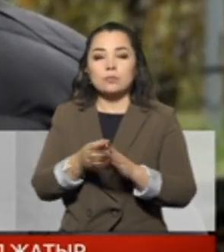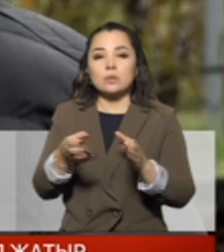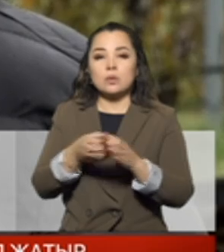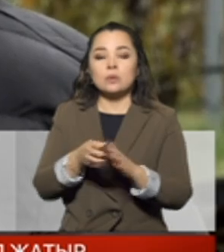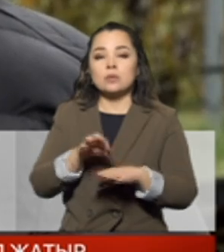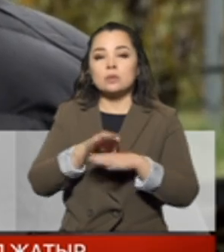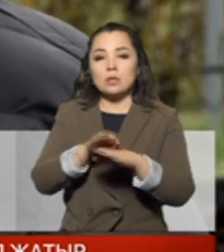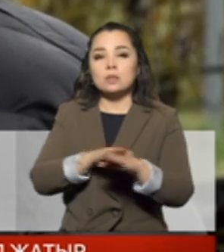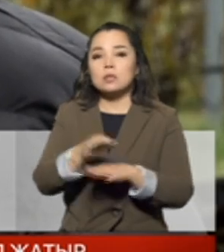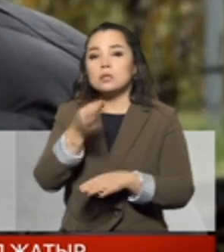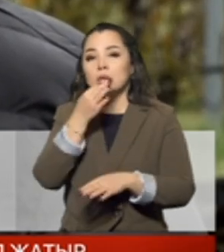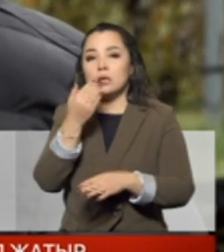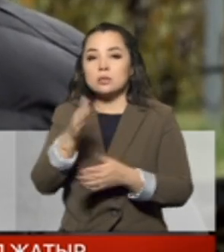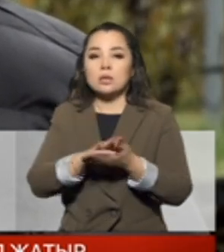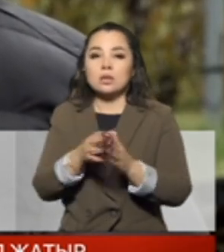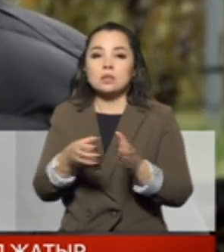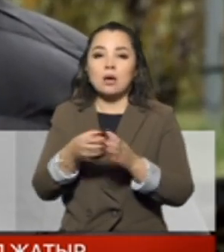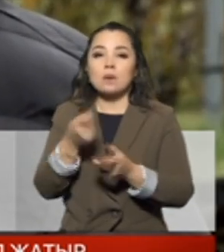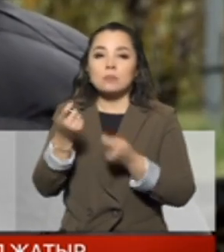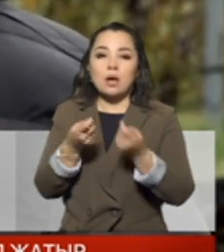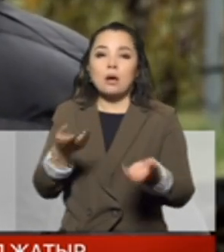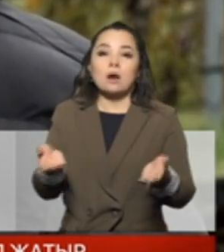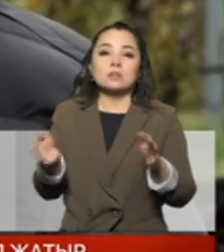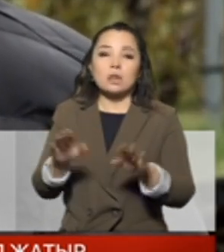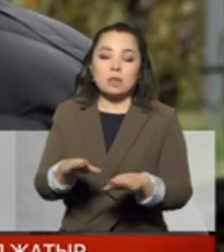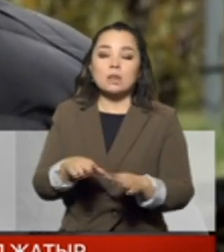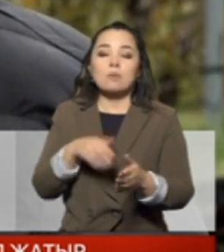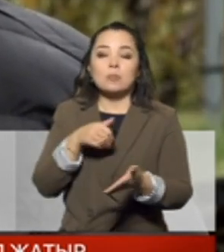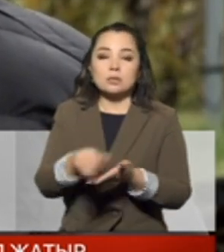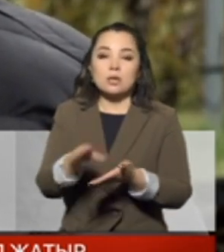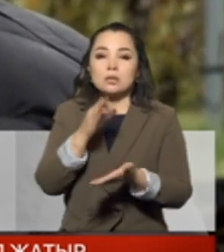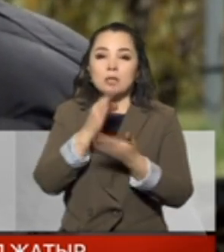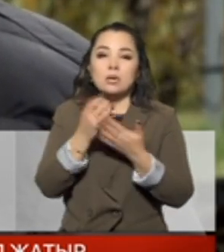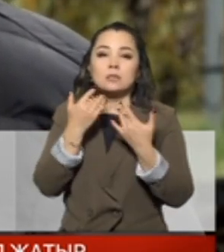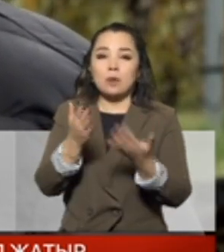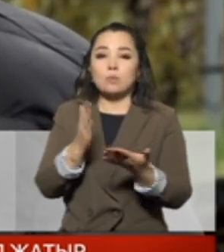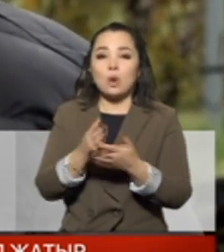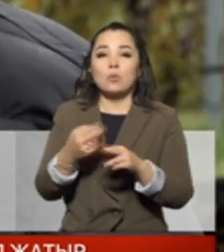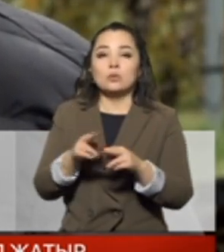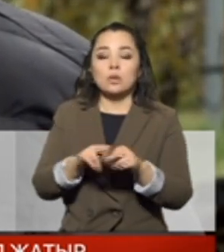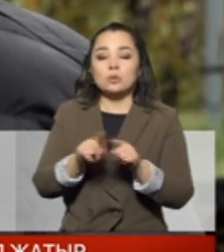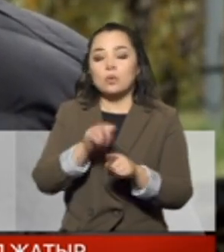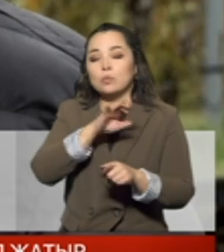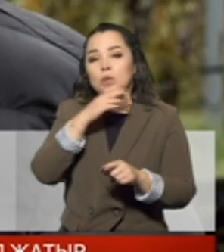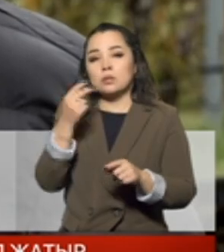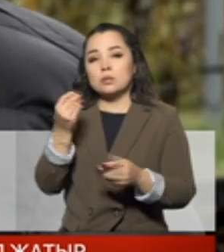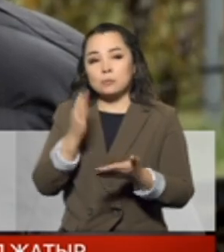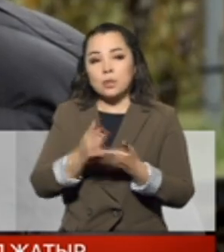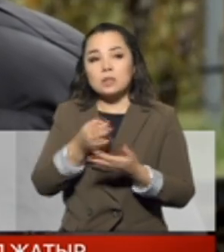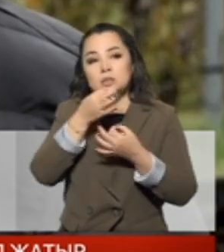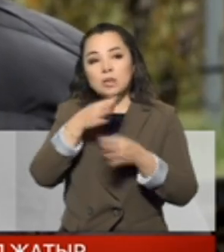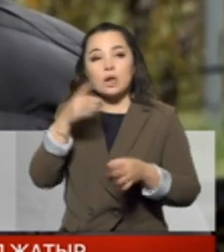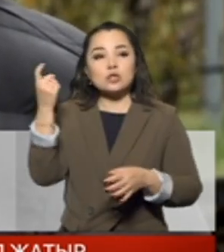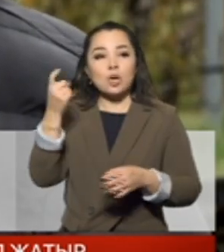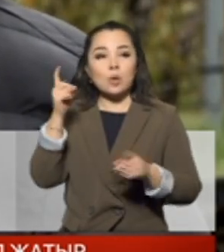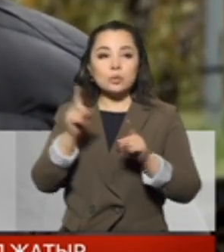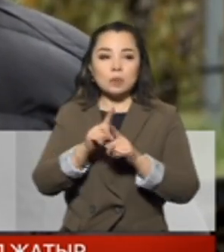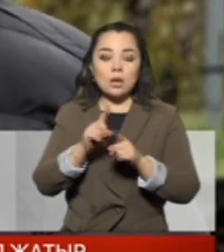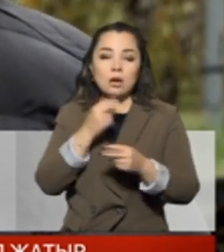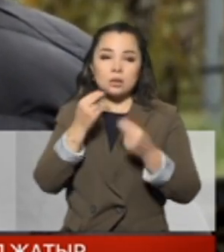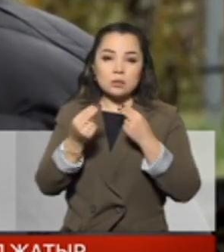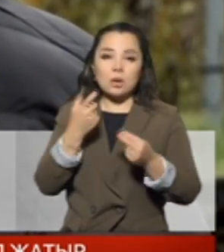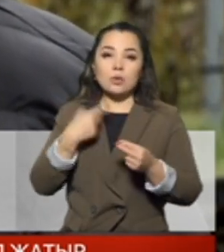Келісім шарт жасамас бұрын элеваторлар бидай қалдықтарынан бас тартуды талап етеді. Оның өзі қыруар қаржы. Кезгелген шаруашылықтың